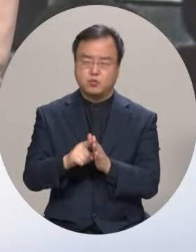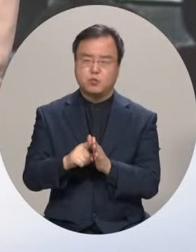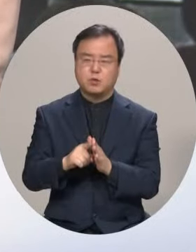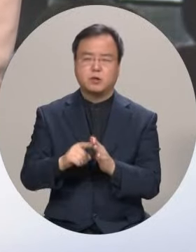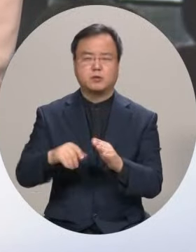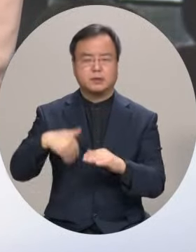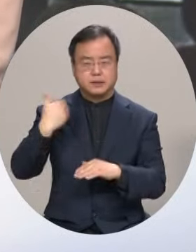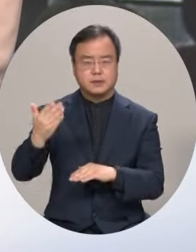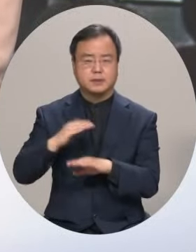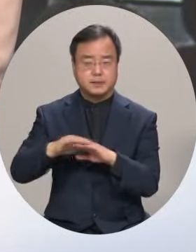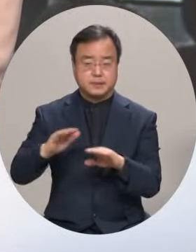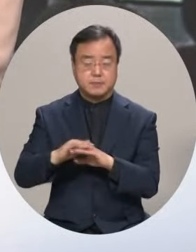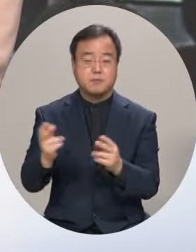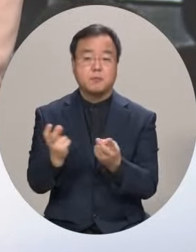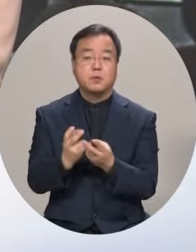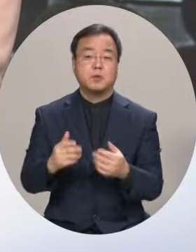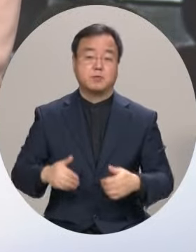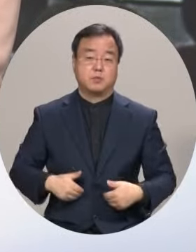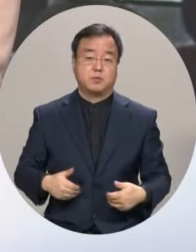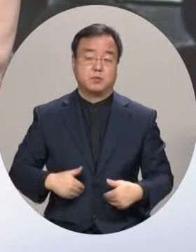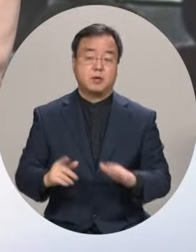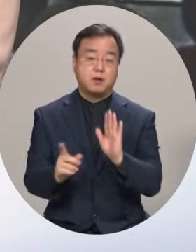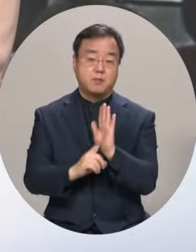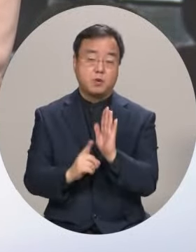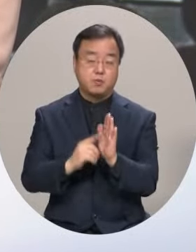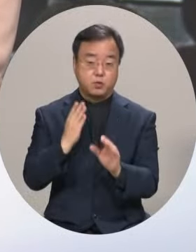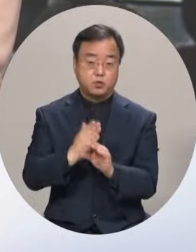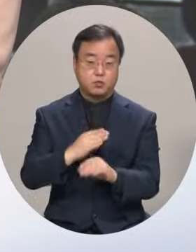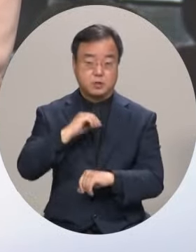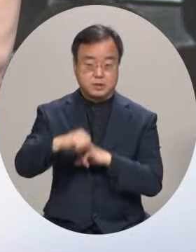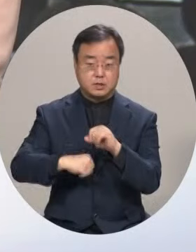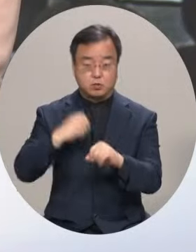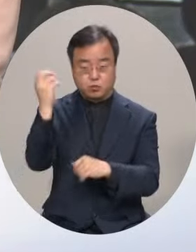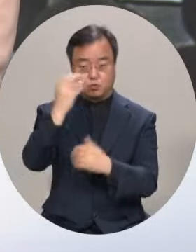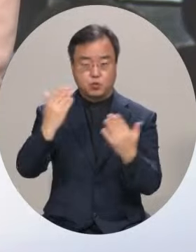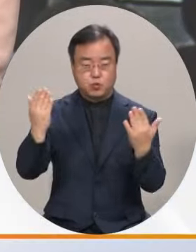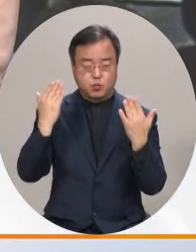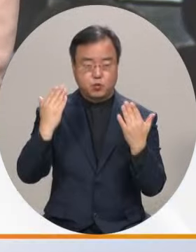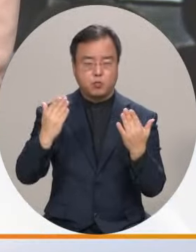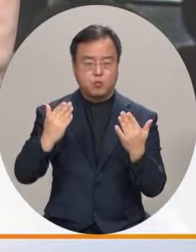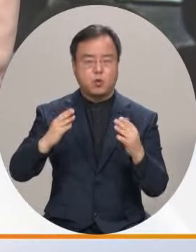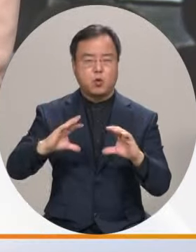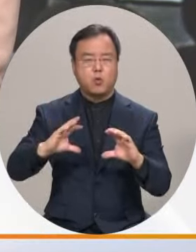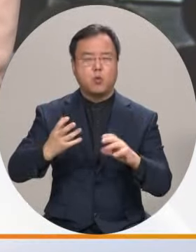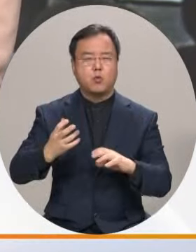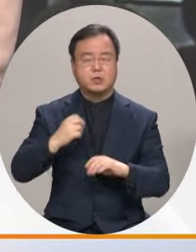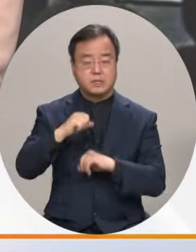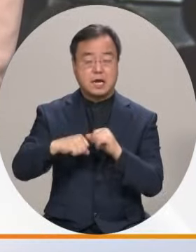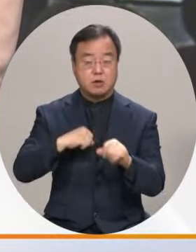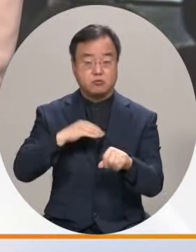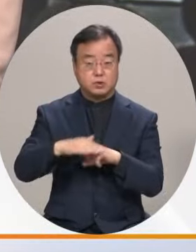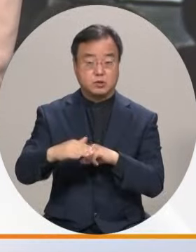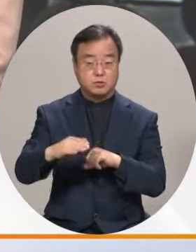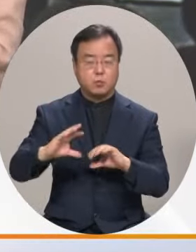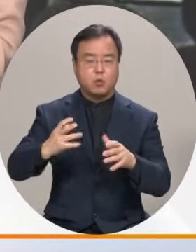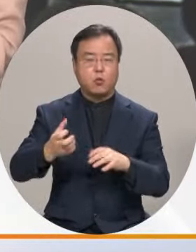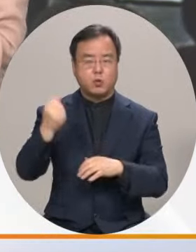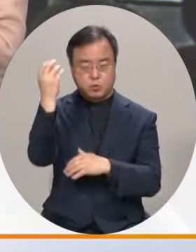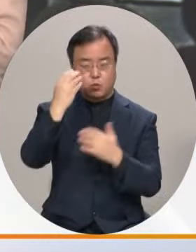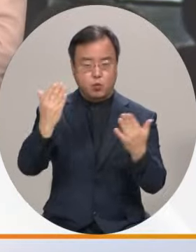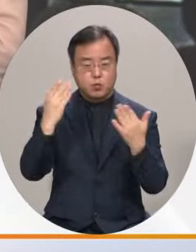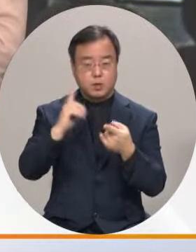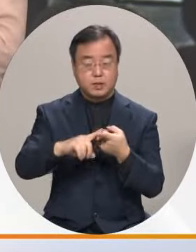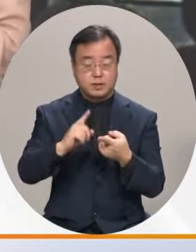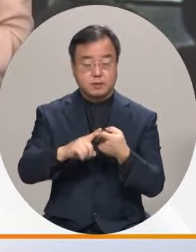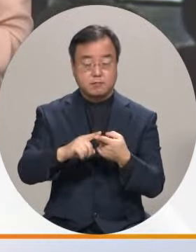조치가 필요하겠습니다 또 이번 발표에는이 자사고와 더불어서 자유령 공립고 대한 내용도 포함이 됐습니다이 기존의